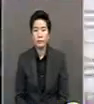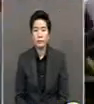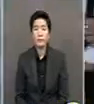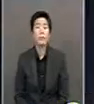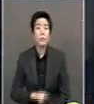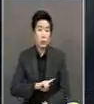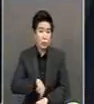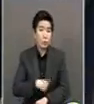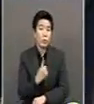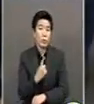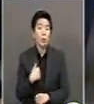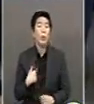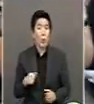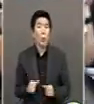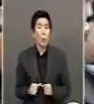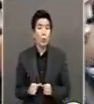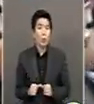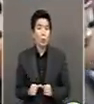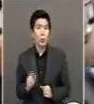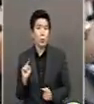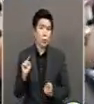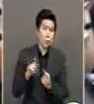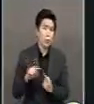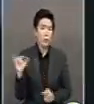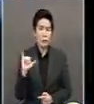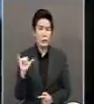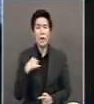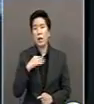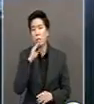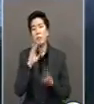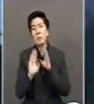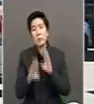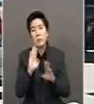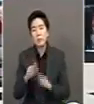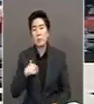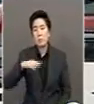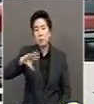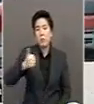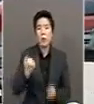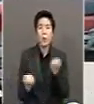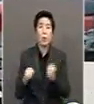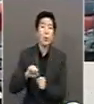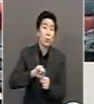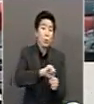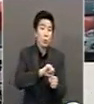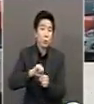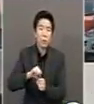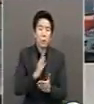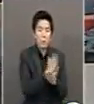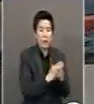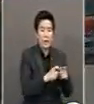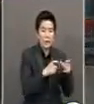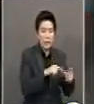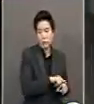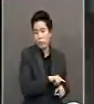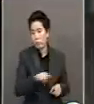ผ่านมากกว่า1ชั่วโมงแล้วผมยังคงเดินทางไม่ถึงจุดหมายปลายทางซึ่งถ้าเปรียบเทียบกับการเดินทางเข้าเมืองโดยรถตู้โดยสารที่คนในย่านบางใหญ่นิยมใ